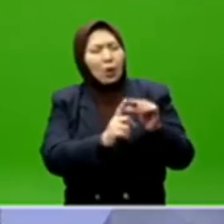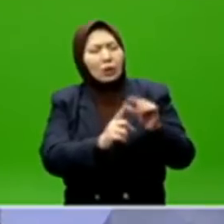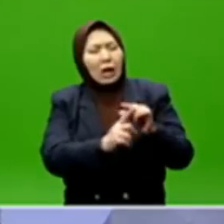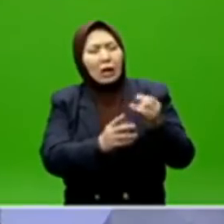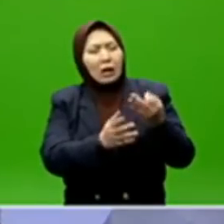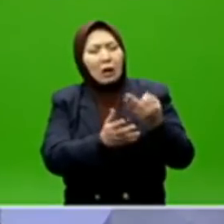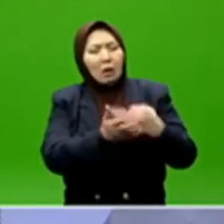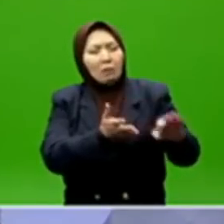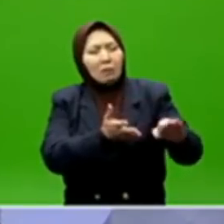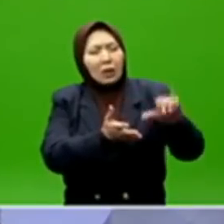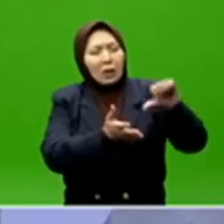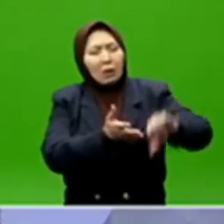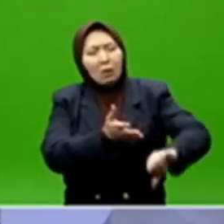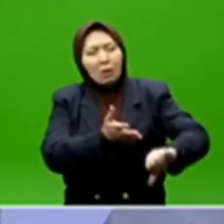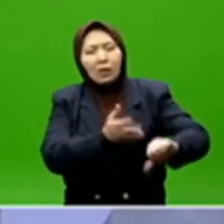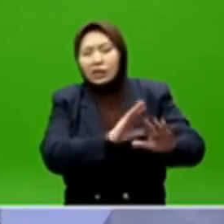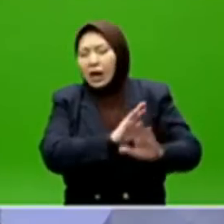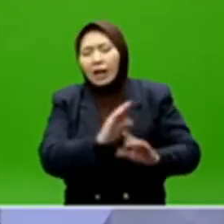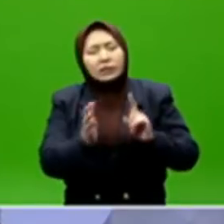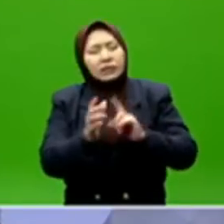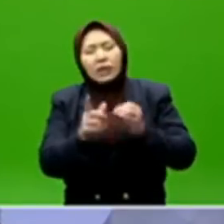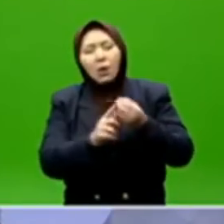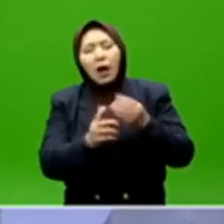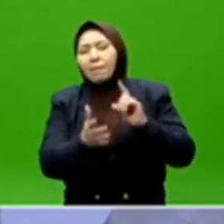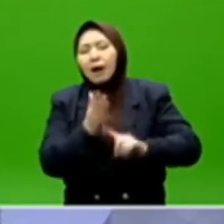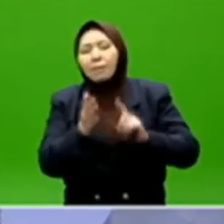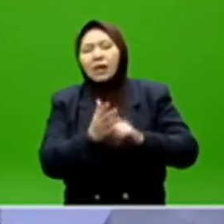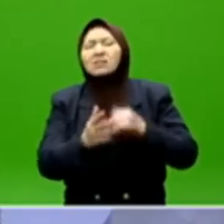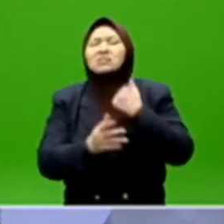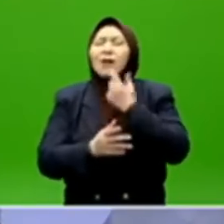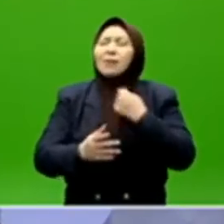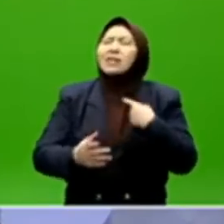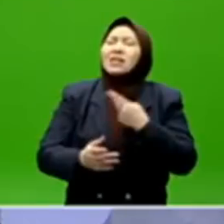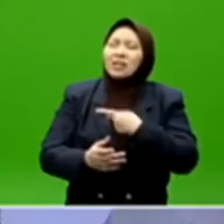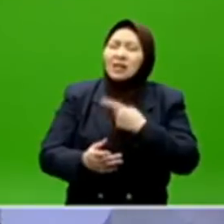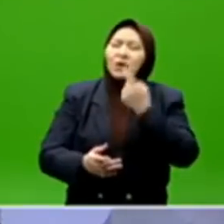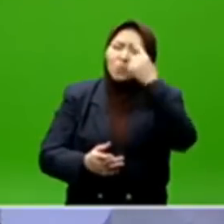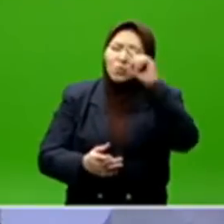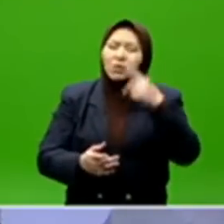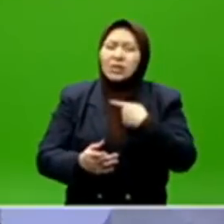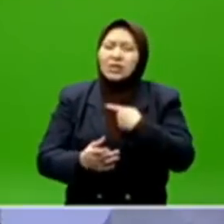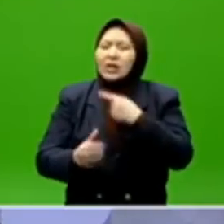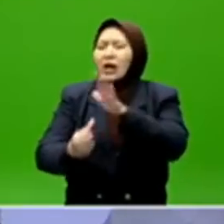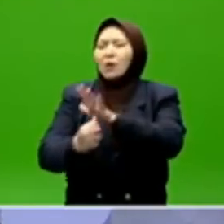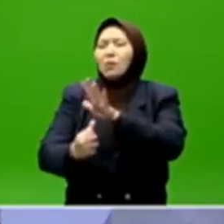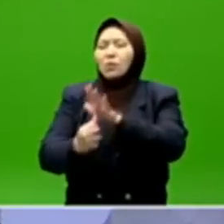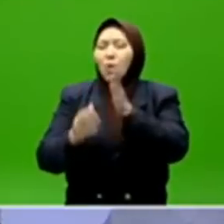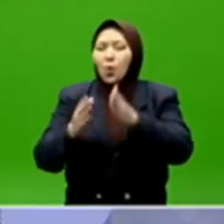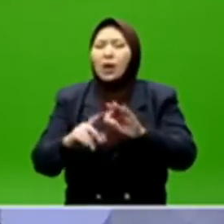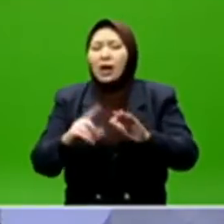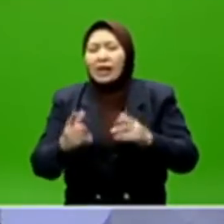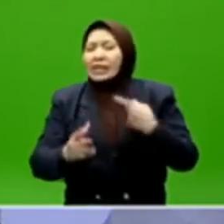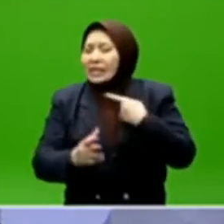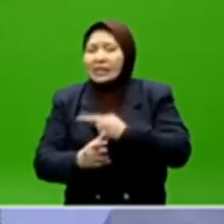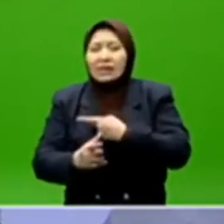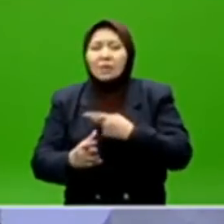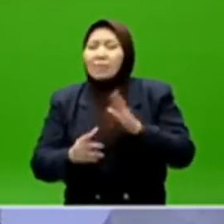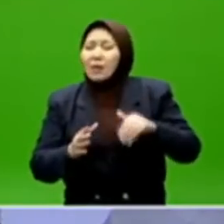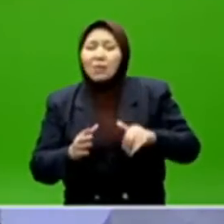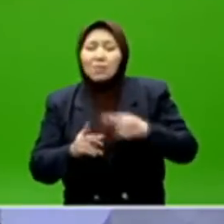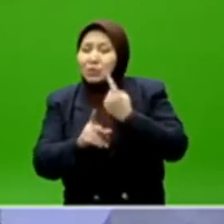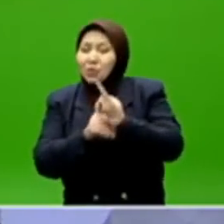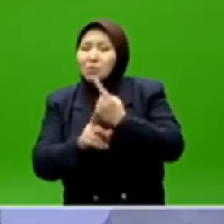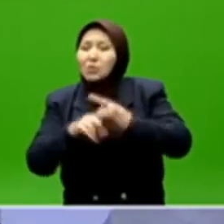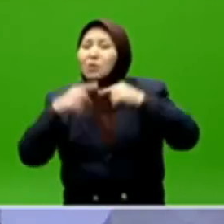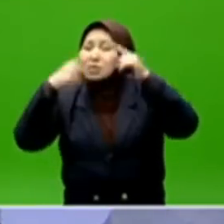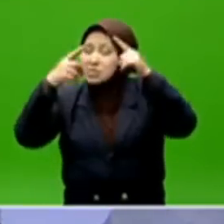Gagal kan. Ataupun apa-apalah. Betul, kan. Sah. Siapa kita untuk kita mengutuk orang lain padahal kita belum tentu berjaya. Betul ustaz.